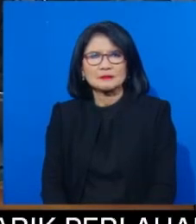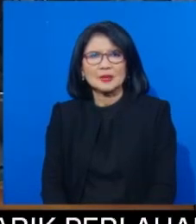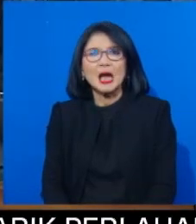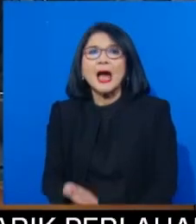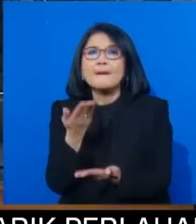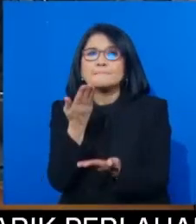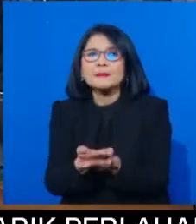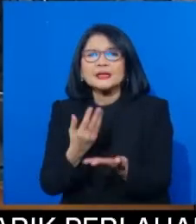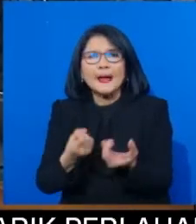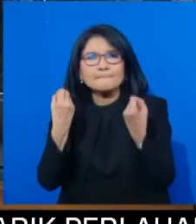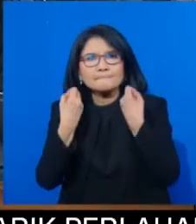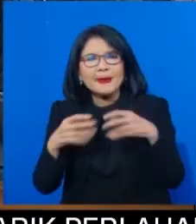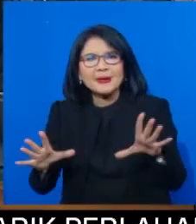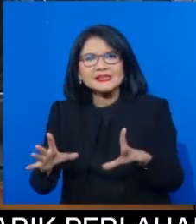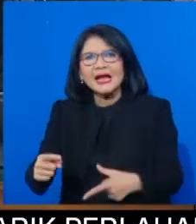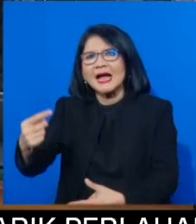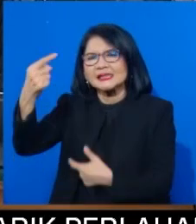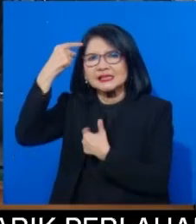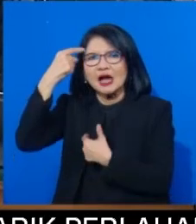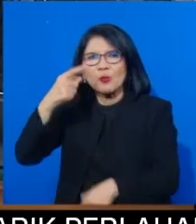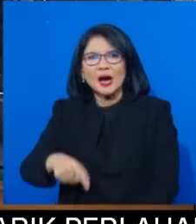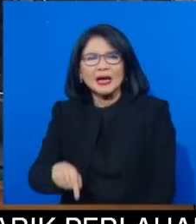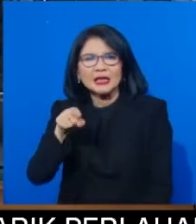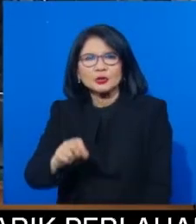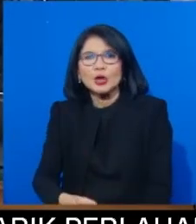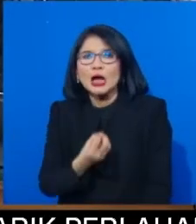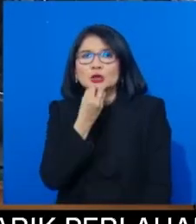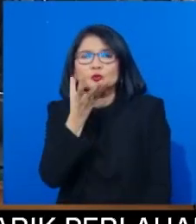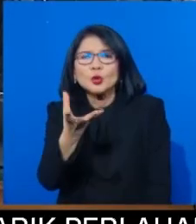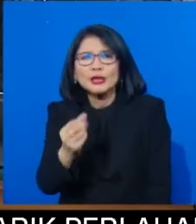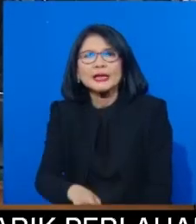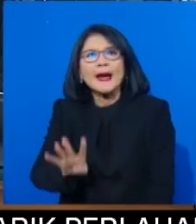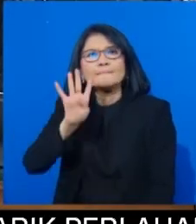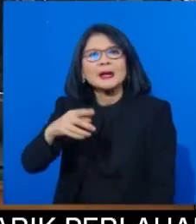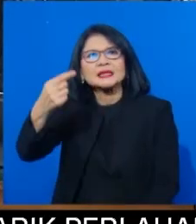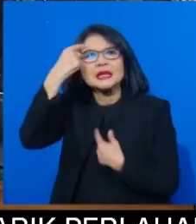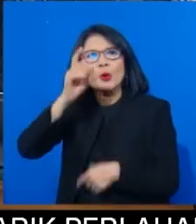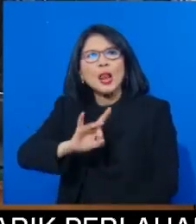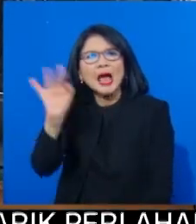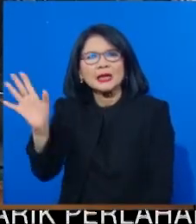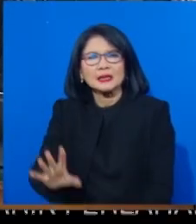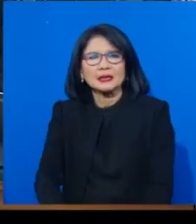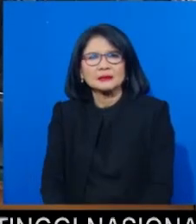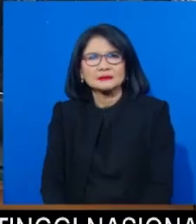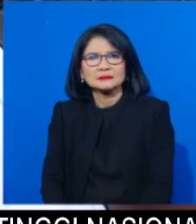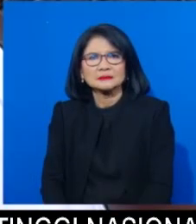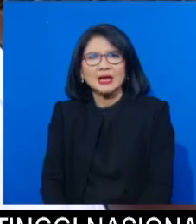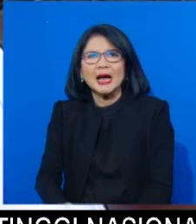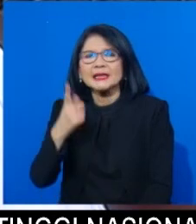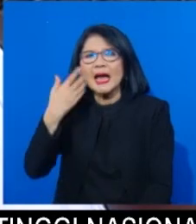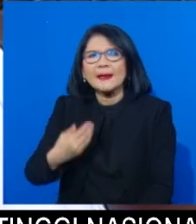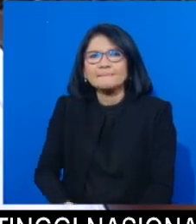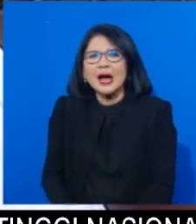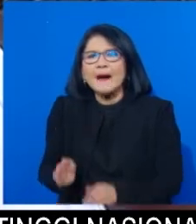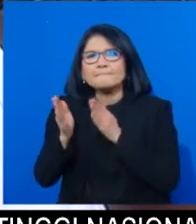Permintaan dibebaskan dari dakwaan pembunuhan Brigadir Yosua ini juga diutarakan oleh keempat terdakwa lainnya. Dalam pledoi, Kuat